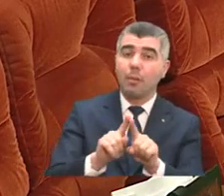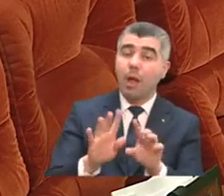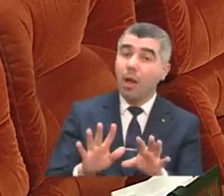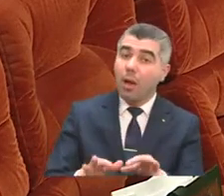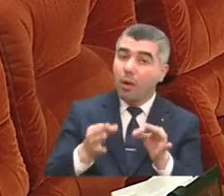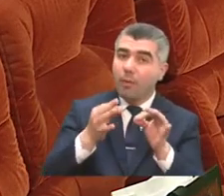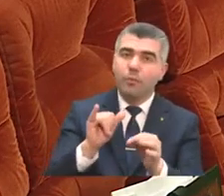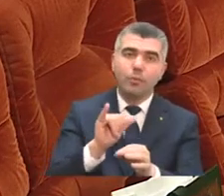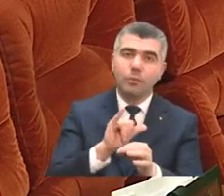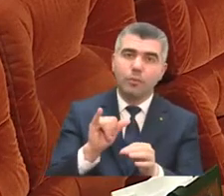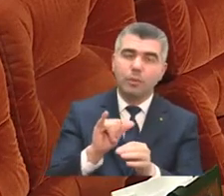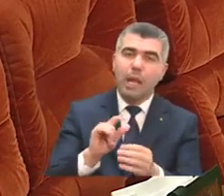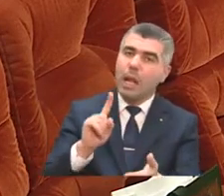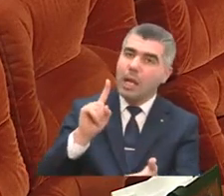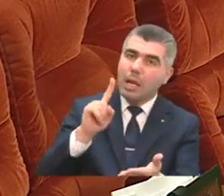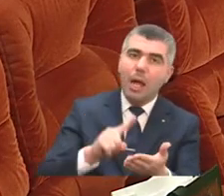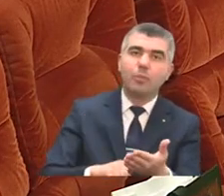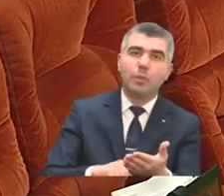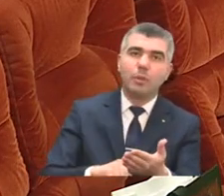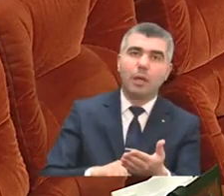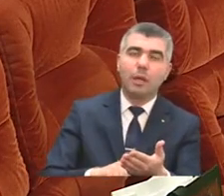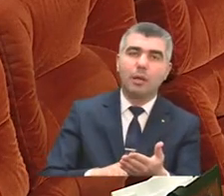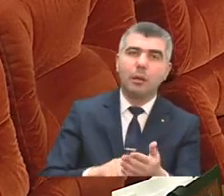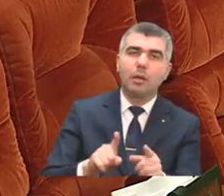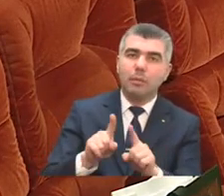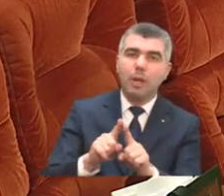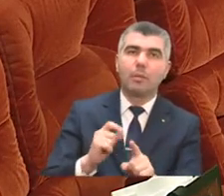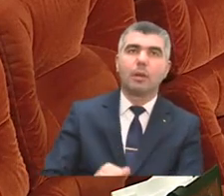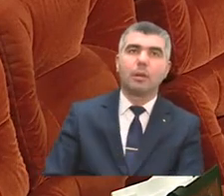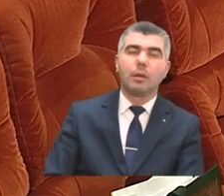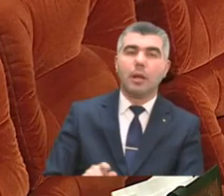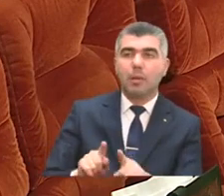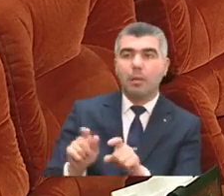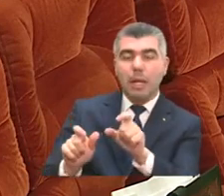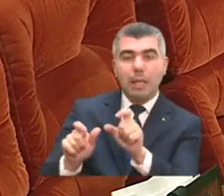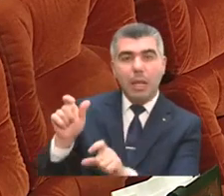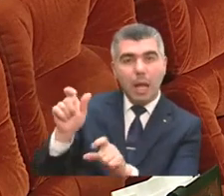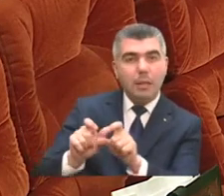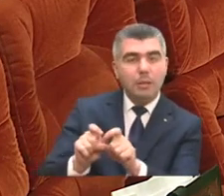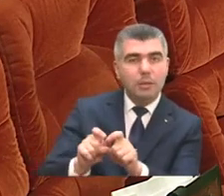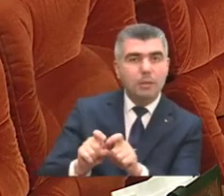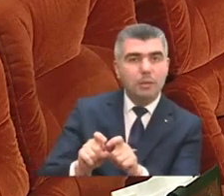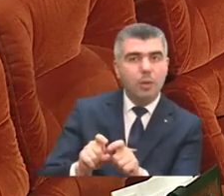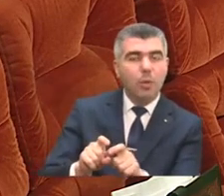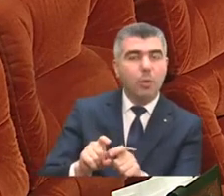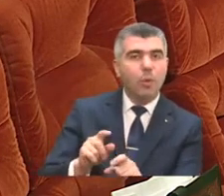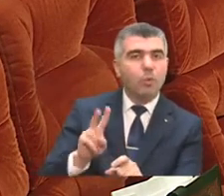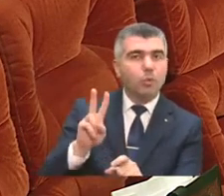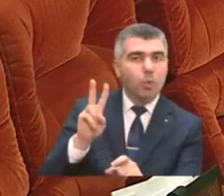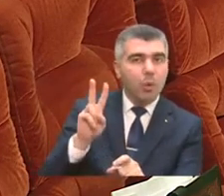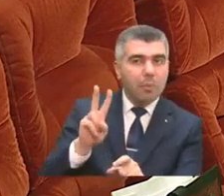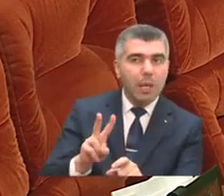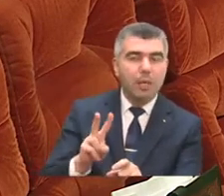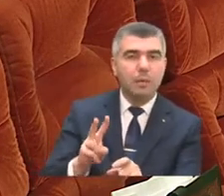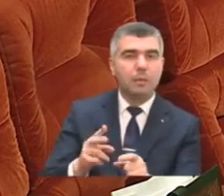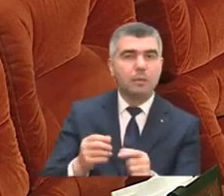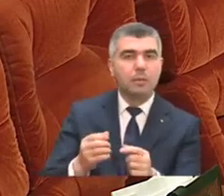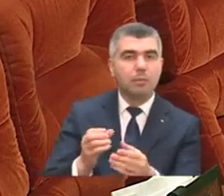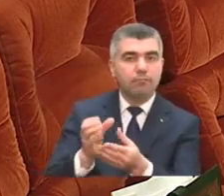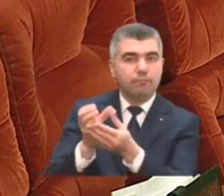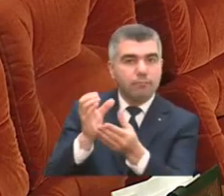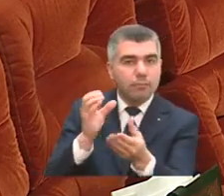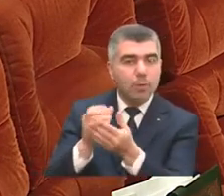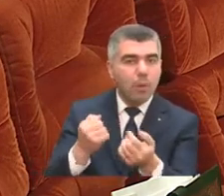هو وجود حلول لتنقل المواطنين في هذه المناطق هذه اللي ما توصلهاش النقل